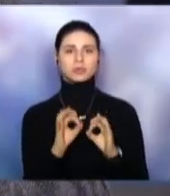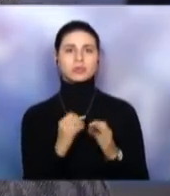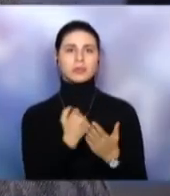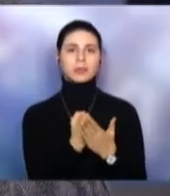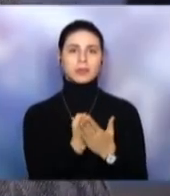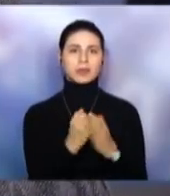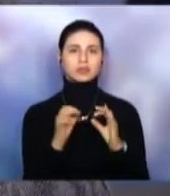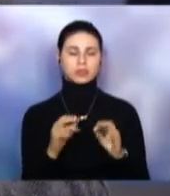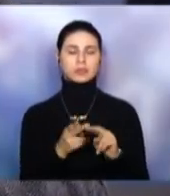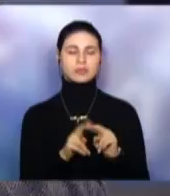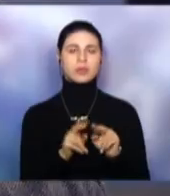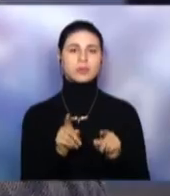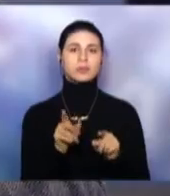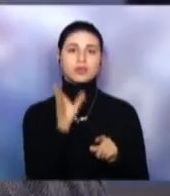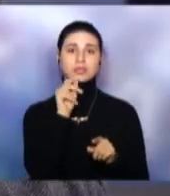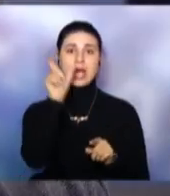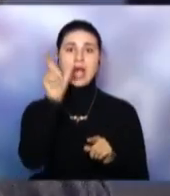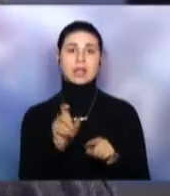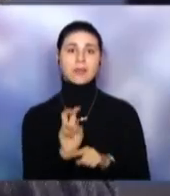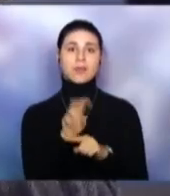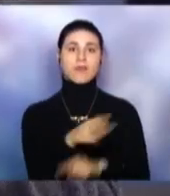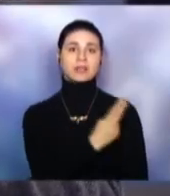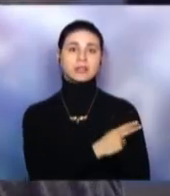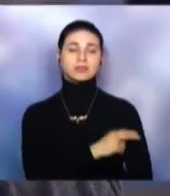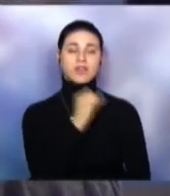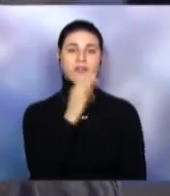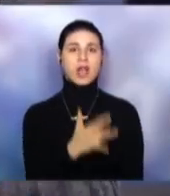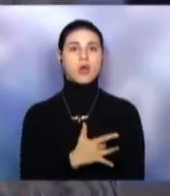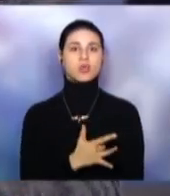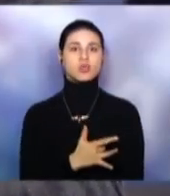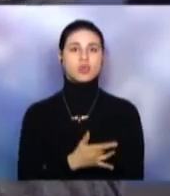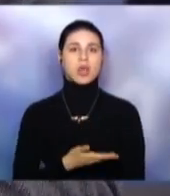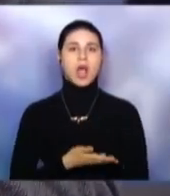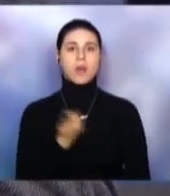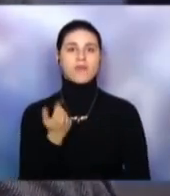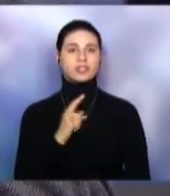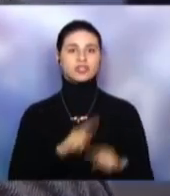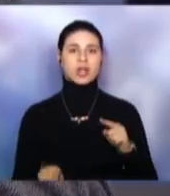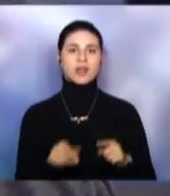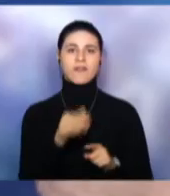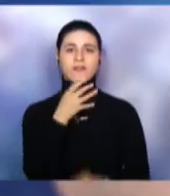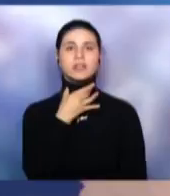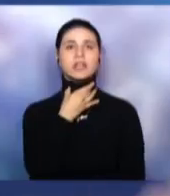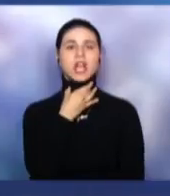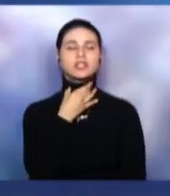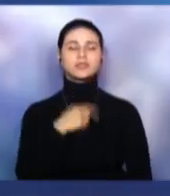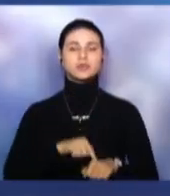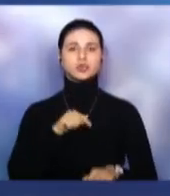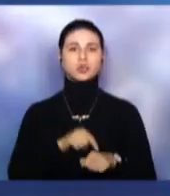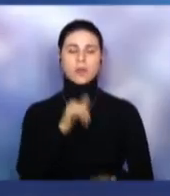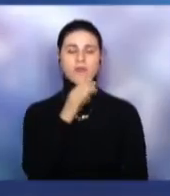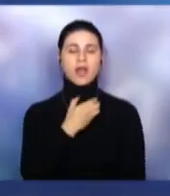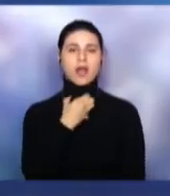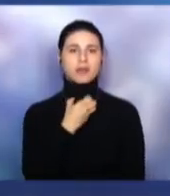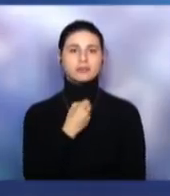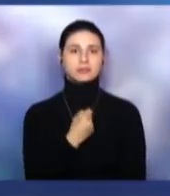აღწერილობა ჰოსპიტალში მოსული პაციენტებისა, თითქოს გული საგულიდან ამომიხტება. აი ყელში უგრძნობ გულს, ძალიან ხშირად ამბობენ. ეს